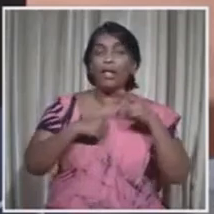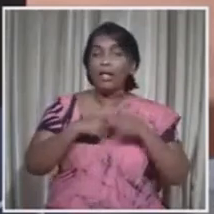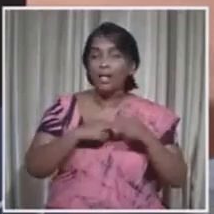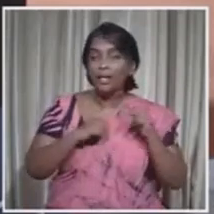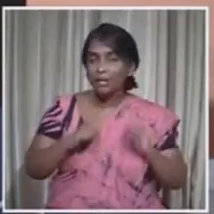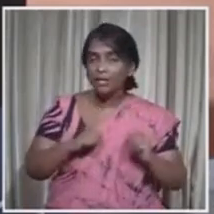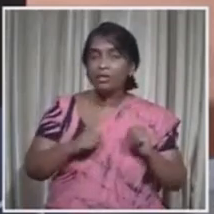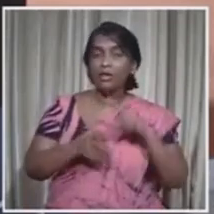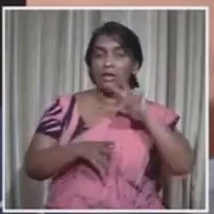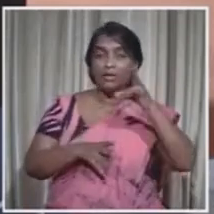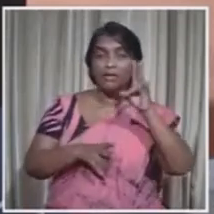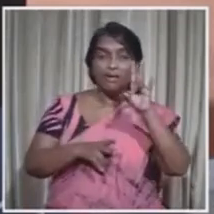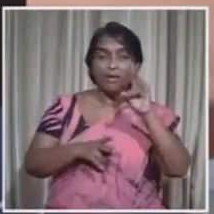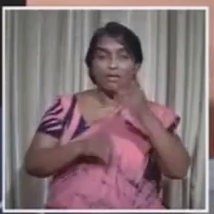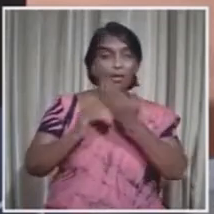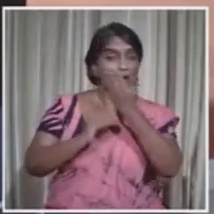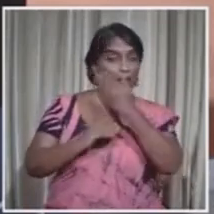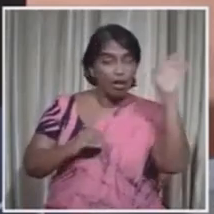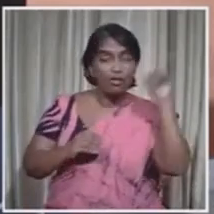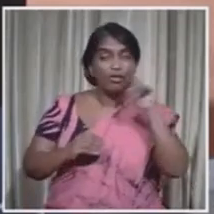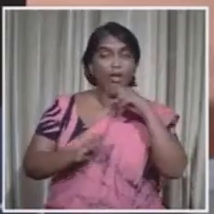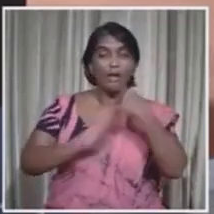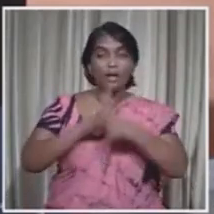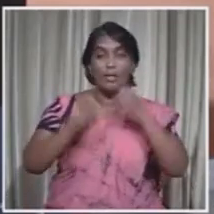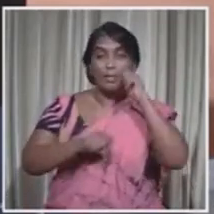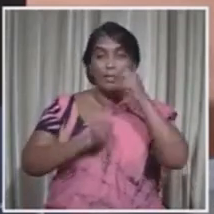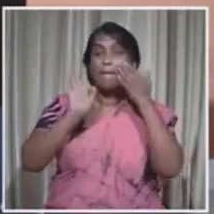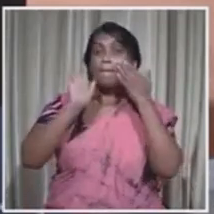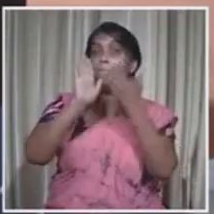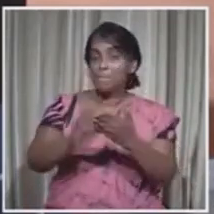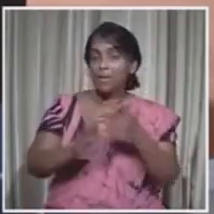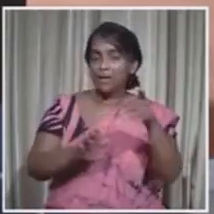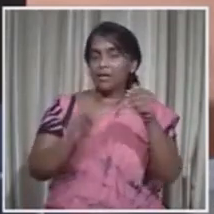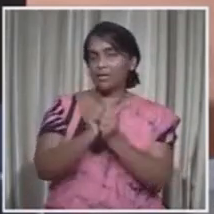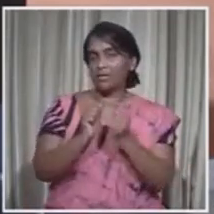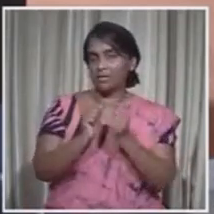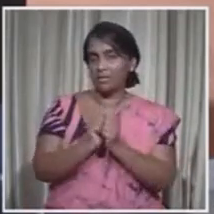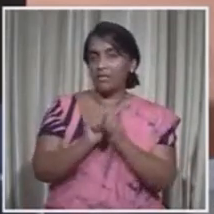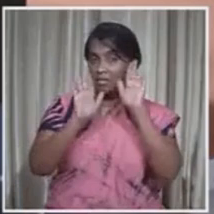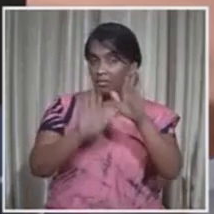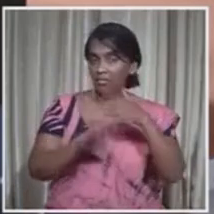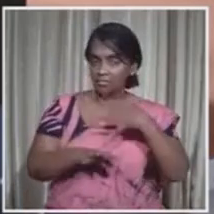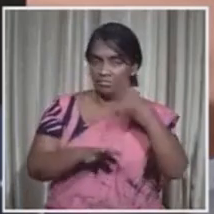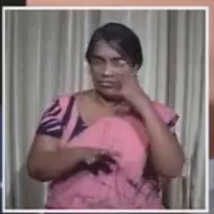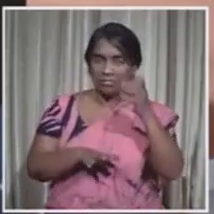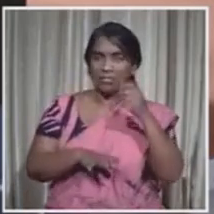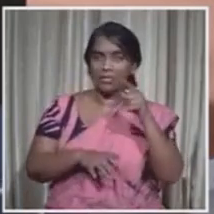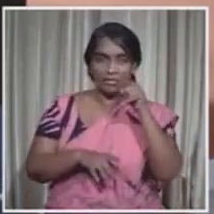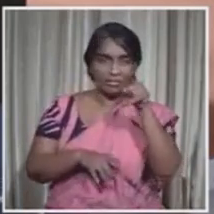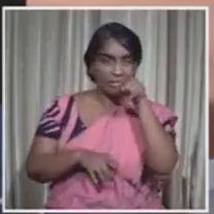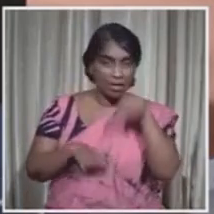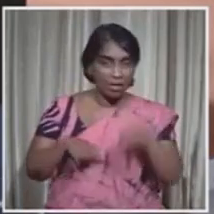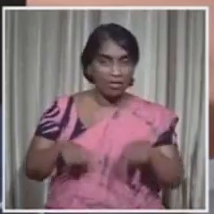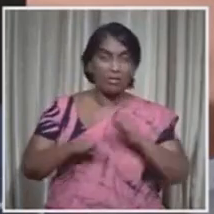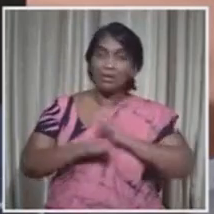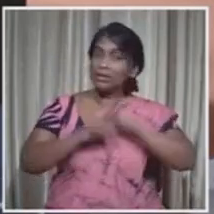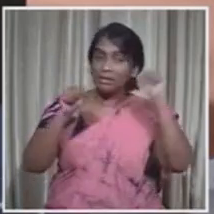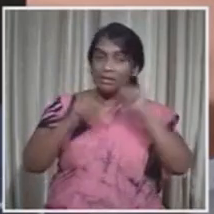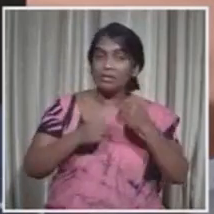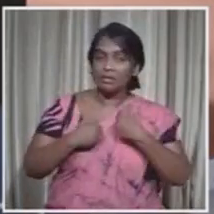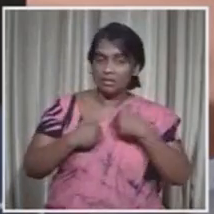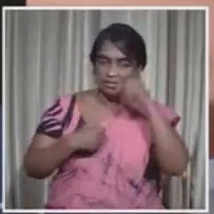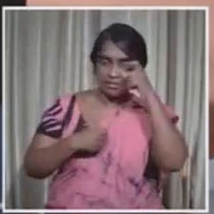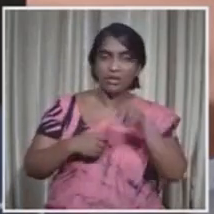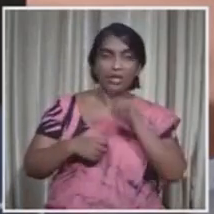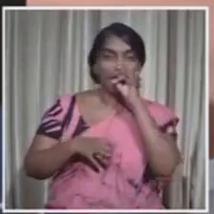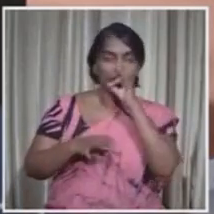මේ 225ම පන්නන්න ඕනේ කියලා මේ රටේ ජනතාවට පෙන්වන එක තමයි මේක හේතුව. හැබැයි මතක තියාගන්න, හැබැයි මතක තියාගන්න අද මේ උද්ඝෝෂණය කරන්න මම දැක්කා ට්විටර්